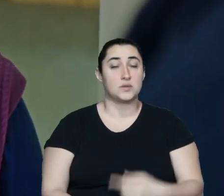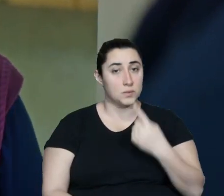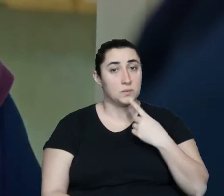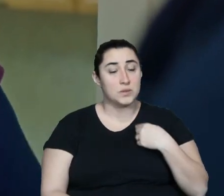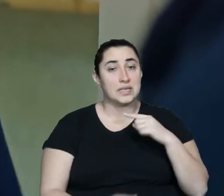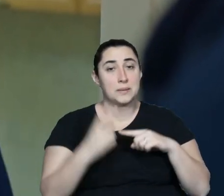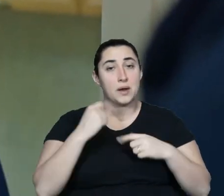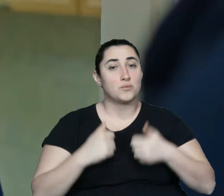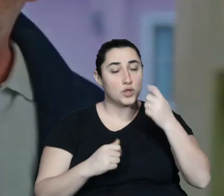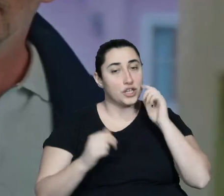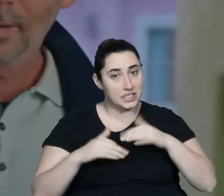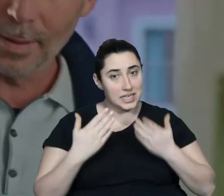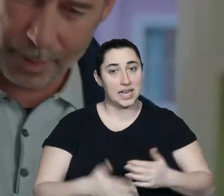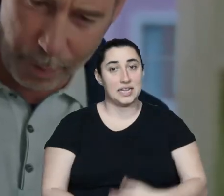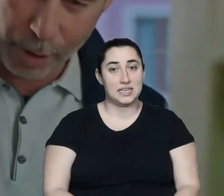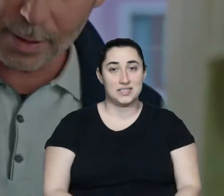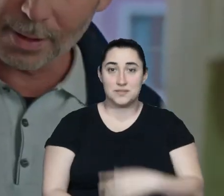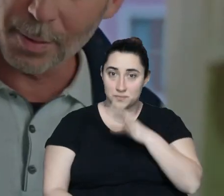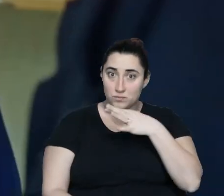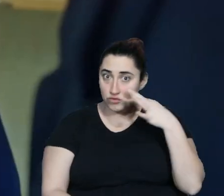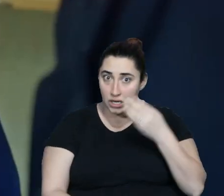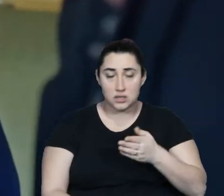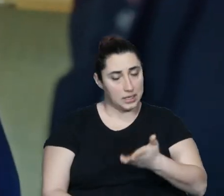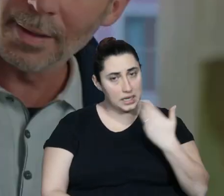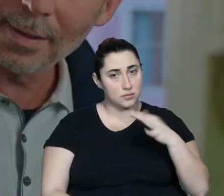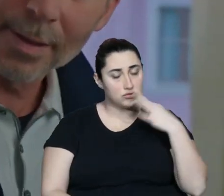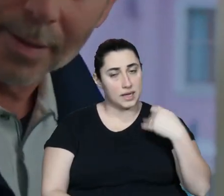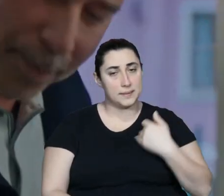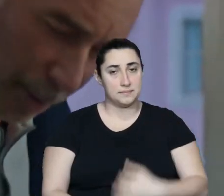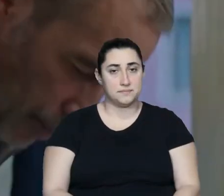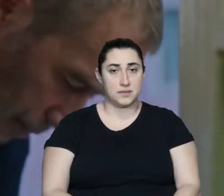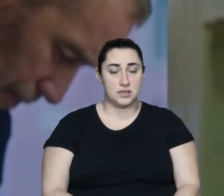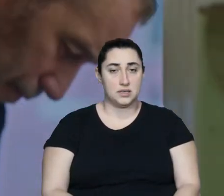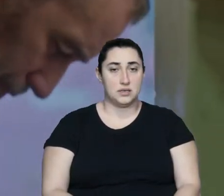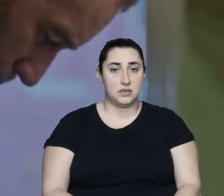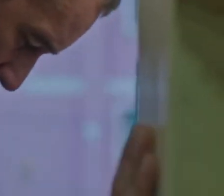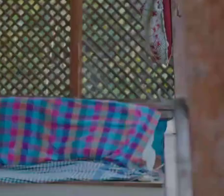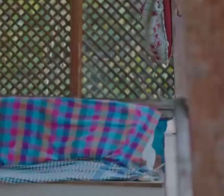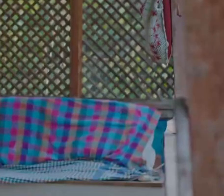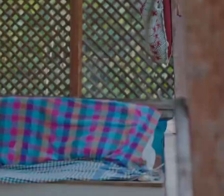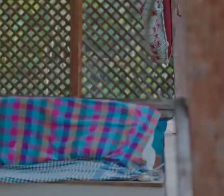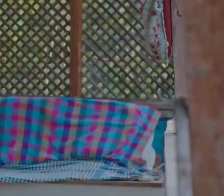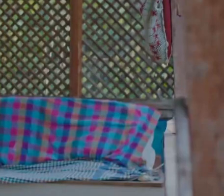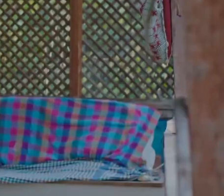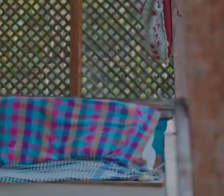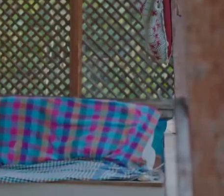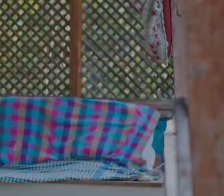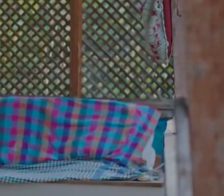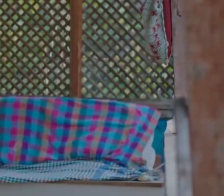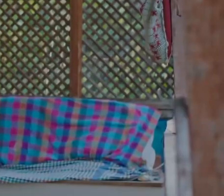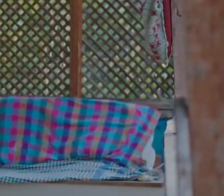Buyur İbrahim Usta. Hoş geldin. Müsaitsiniz değil mi? Buyurun, müsaitiz. İbrahim ayakkabılarını çıkarıyor.